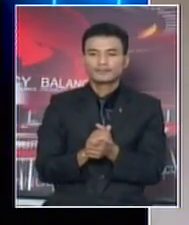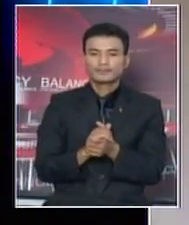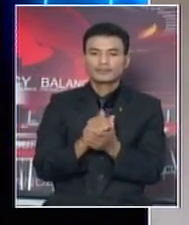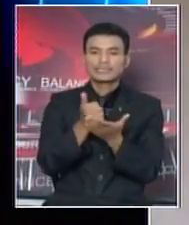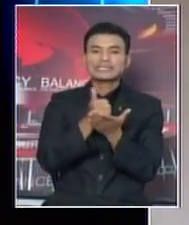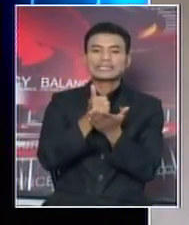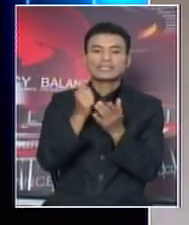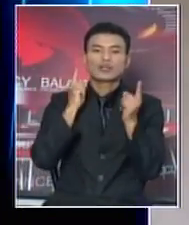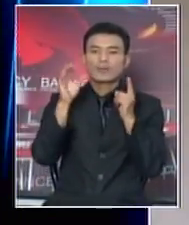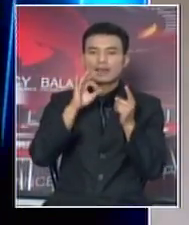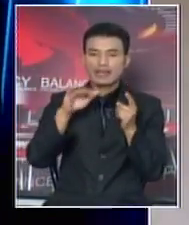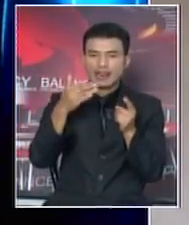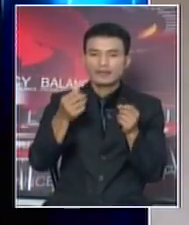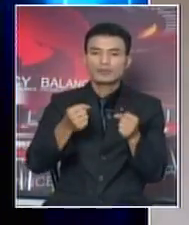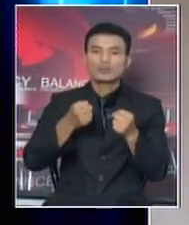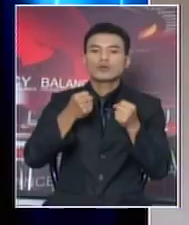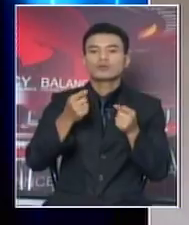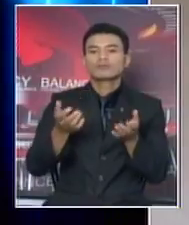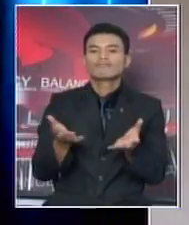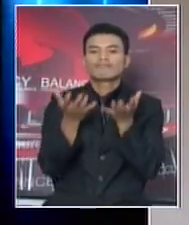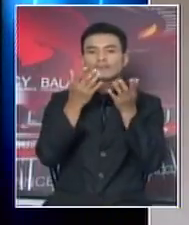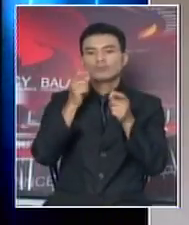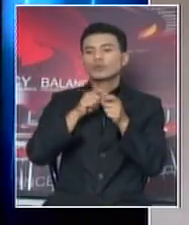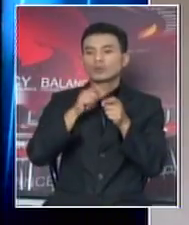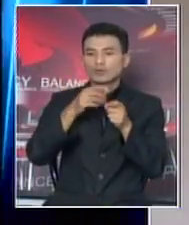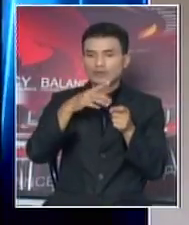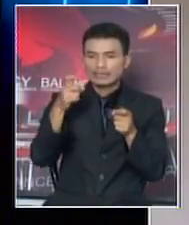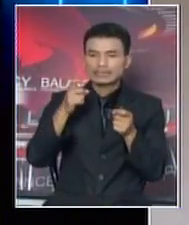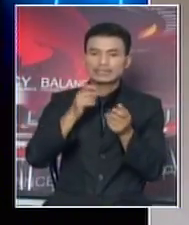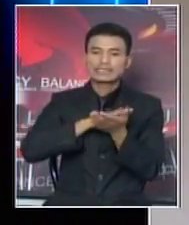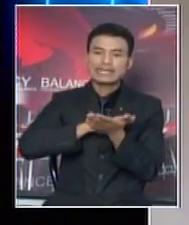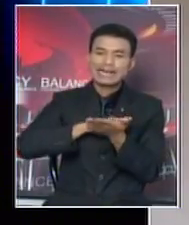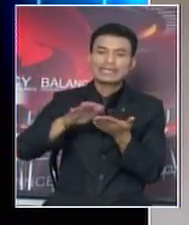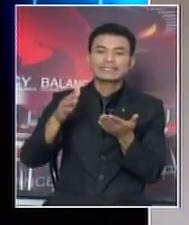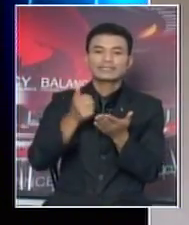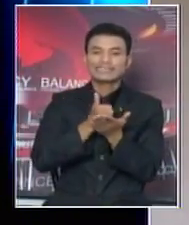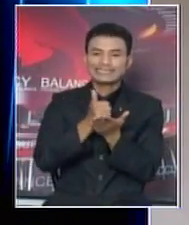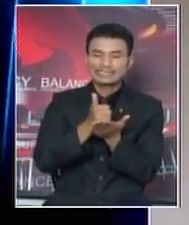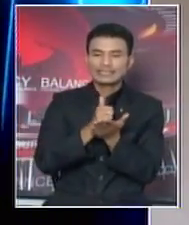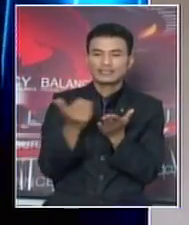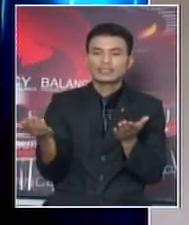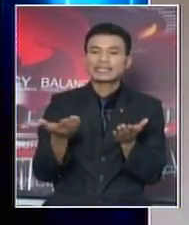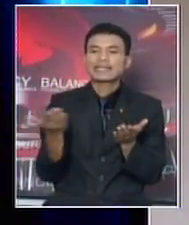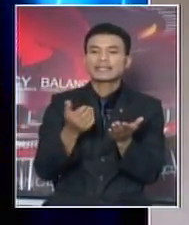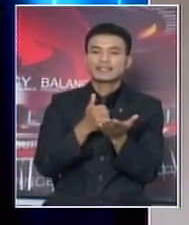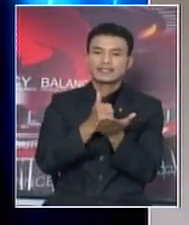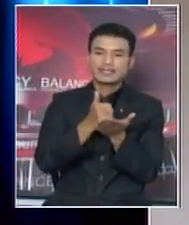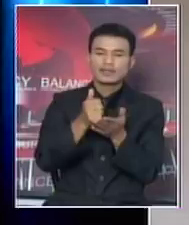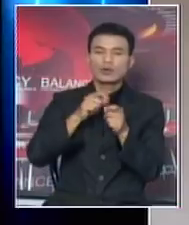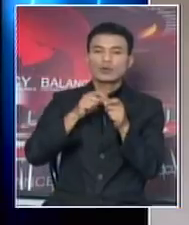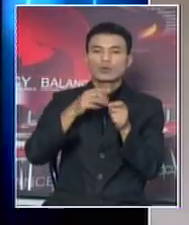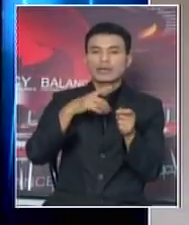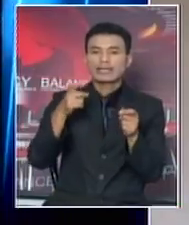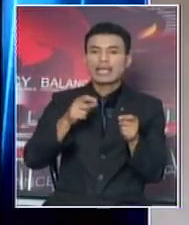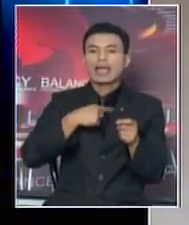नगरलाई समृद्ध बनाउनका लागि, जिरी नगरलाई क्लिन जिरी ग्रिन जिरी बनाउनका लागि हाम्रो बाटो के हो